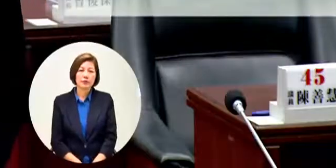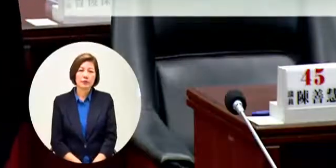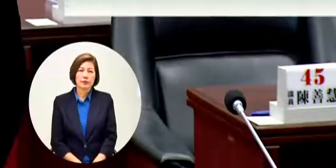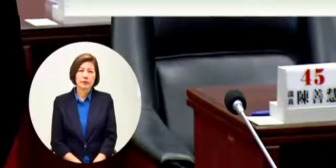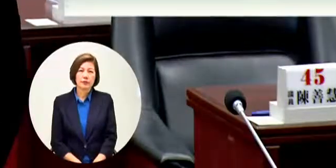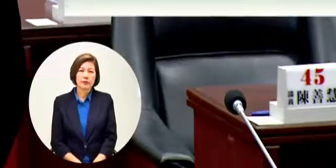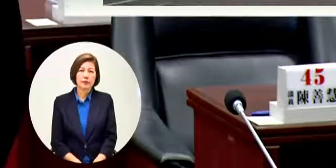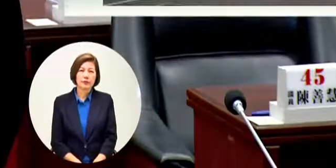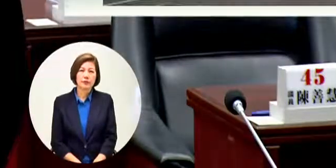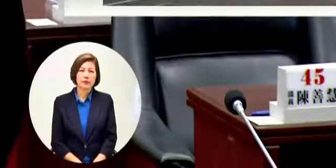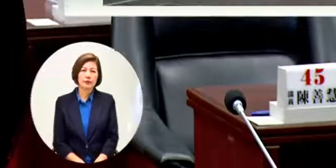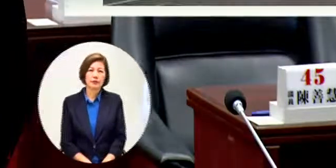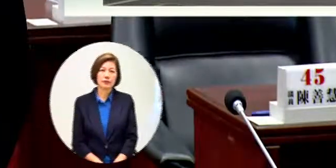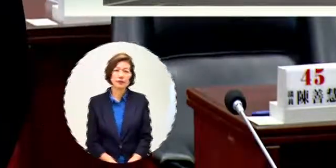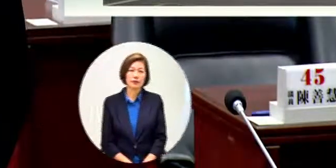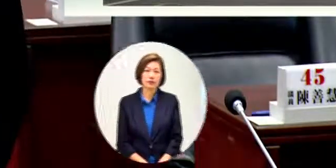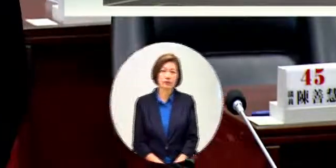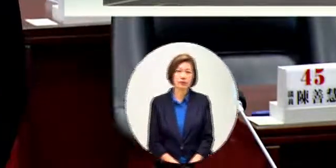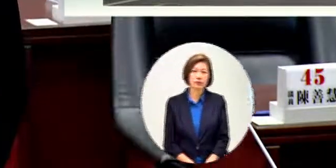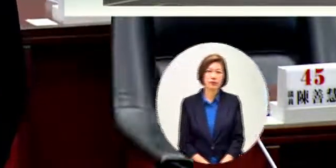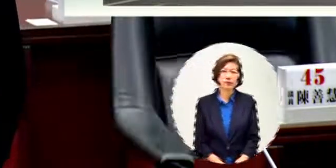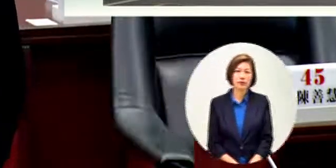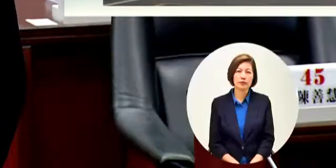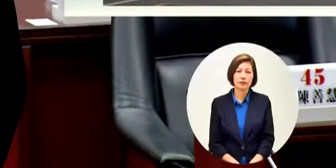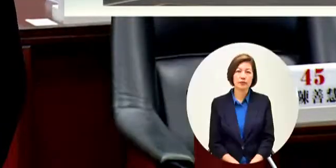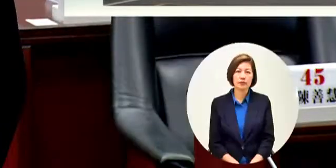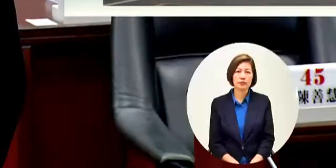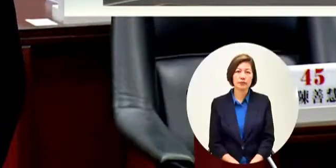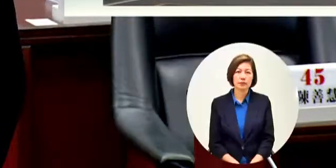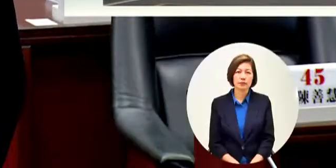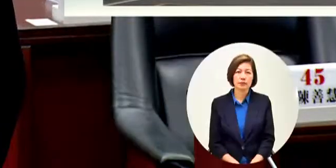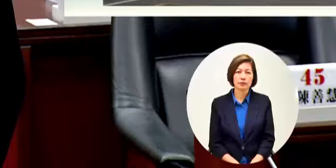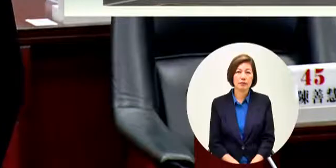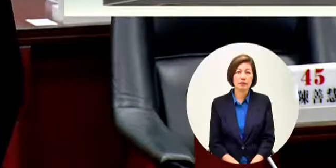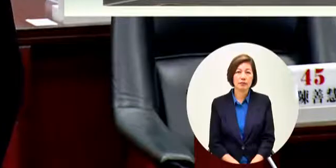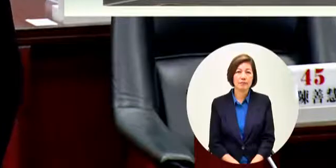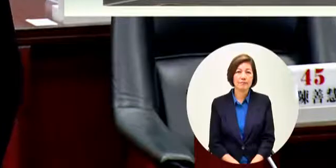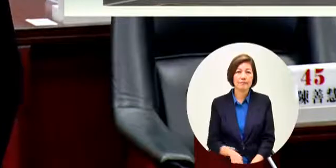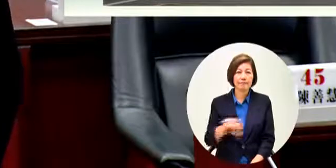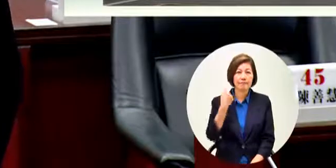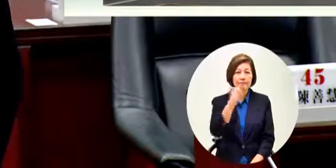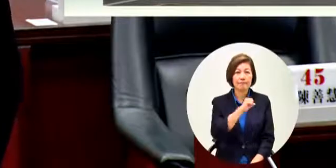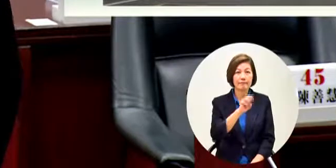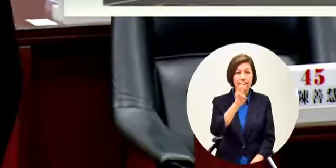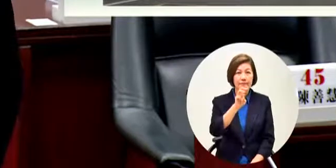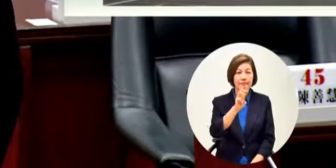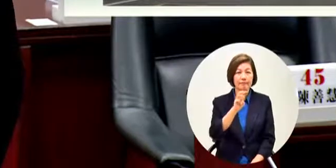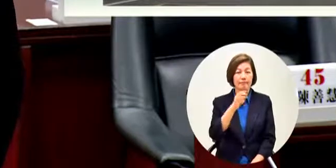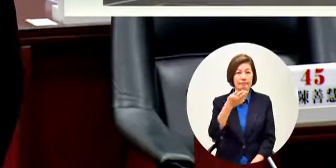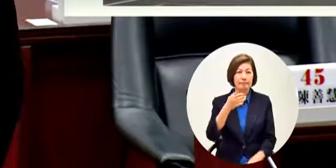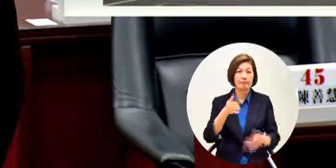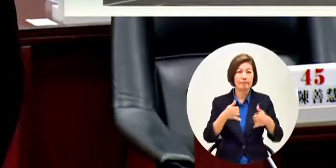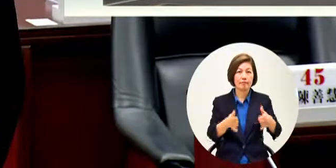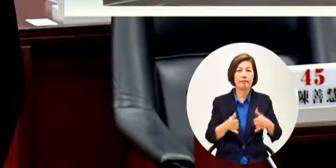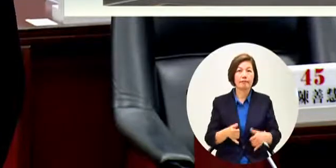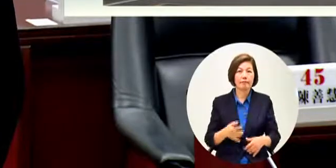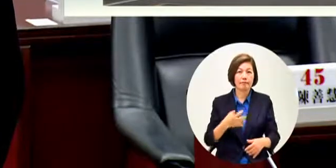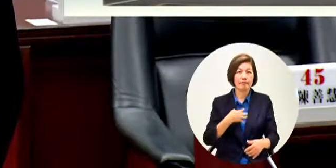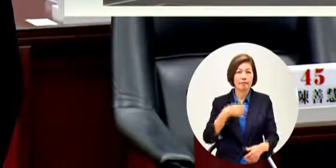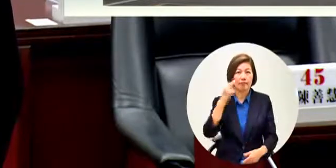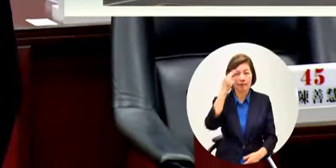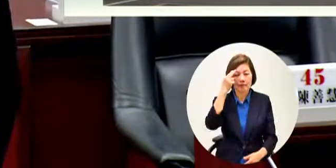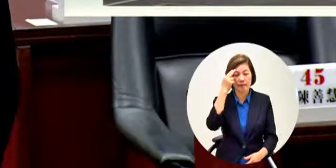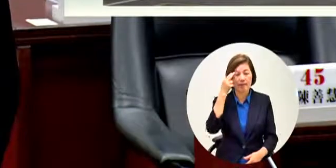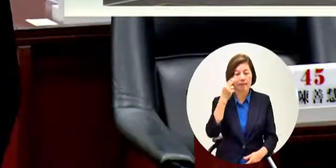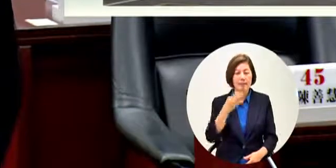这条哦，这条是台39线，也是阿莲安的高铁卡哦。你看